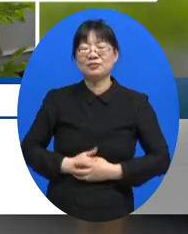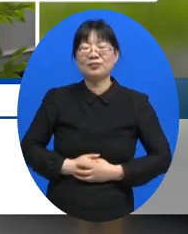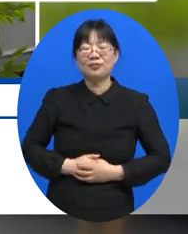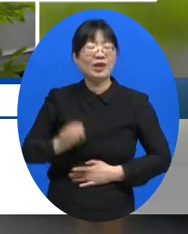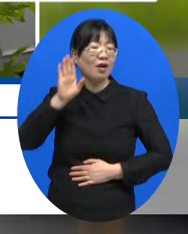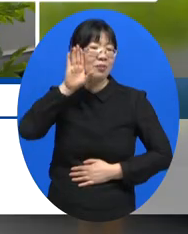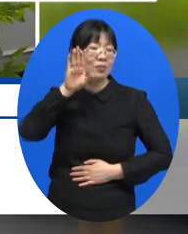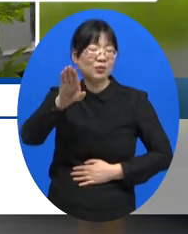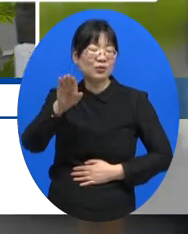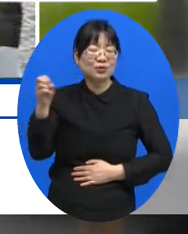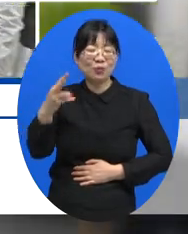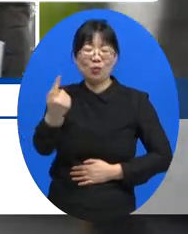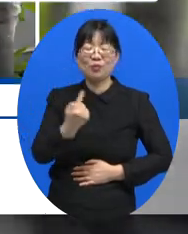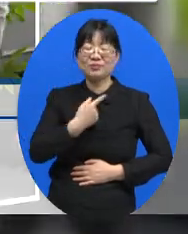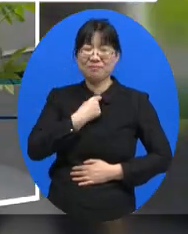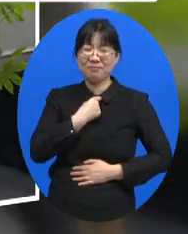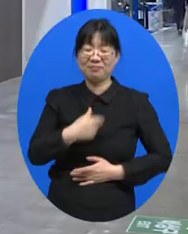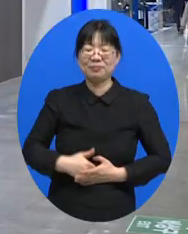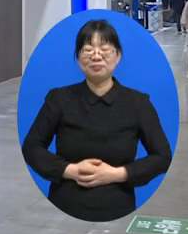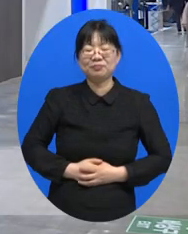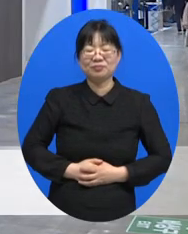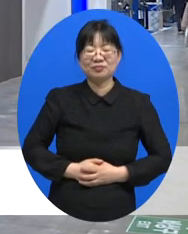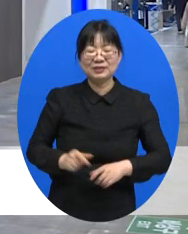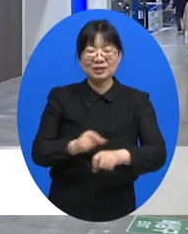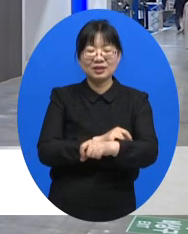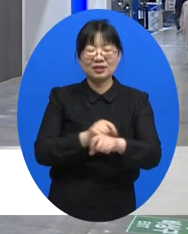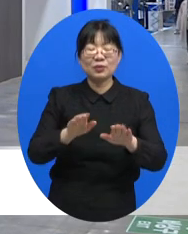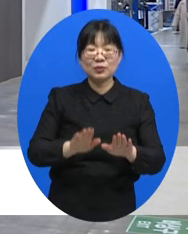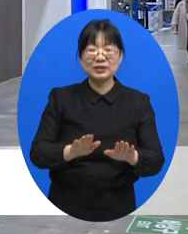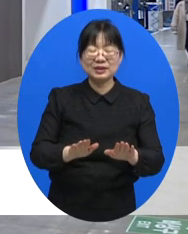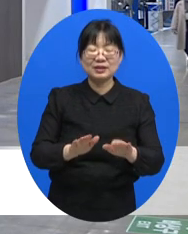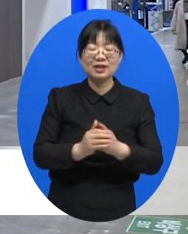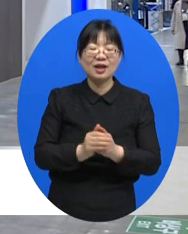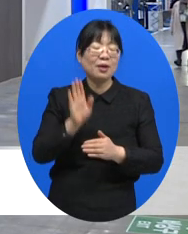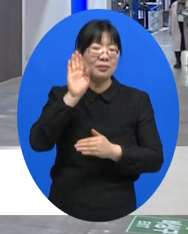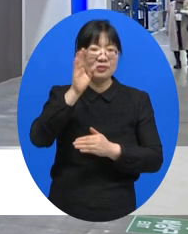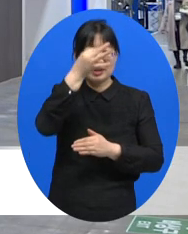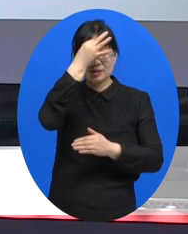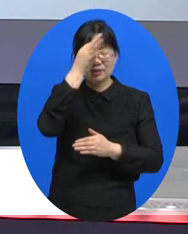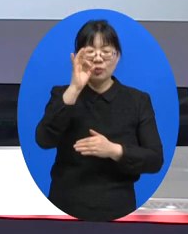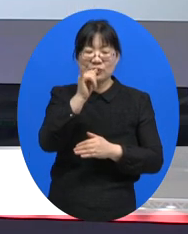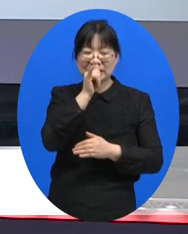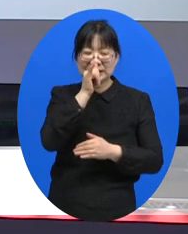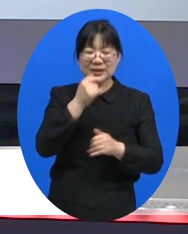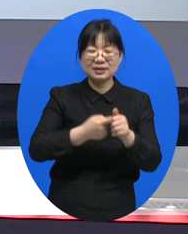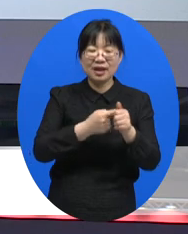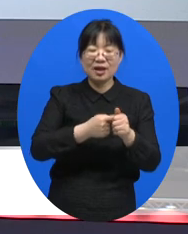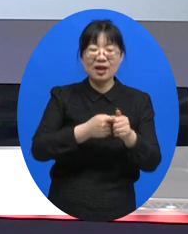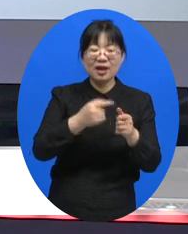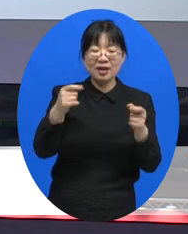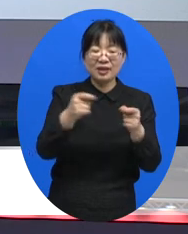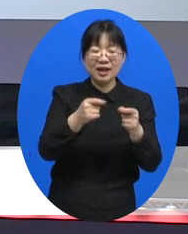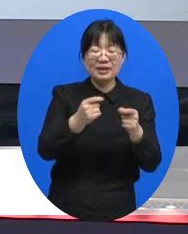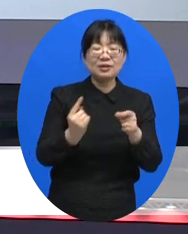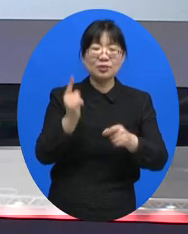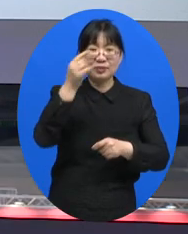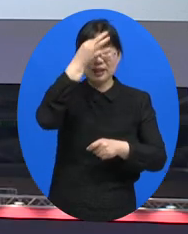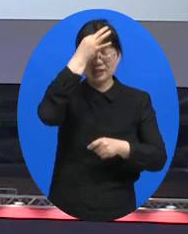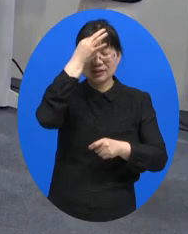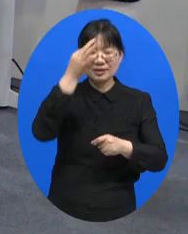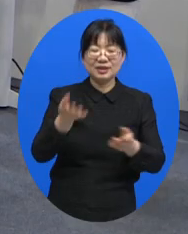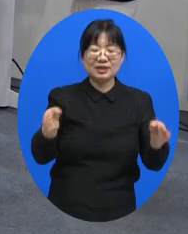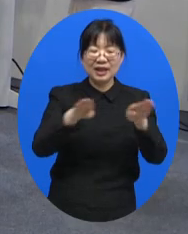같고 앞으로도 예, 또 오고 싶습니다. 특히 올해는 해양 레저의 미래 기술을 볼 수 있는 친환경 하이테크관이